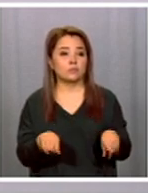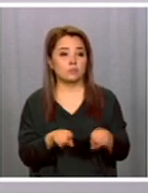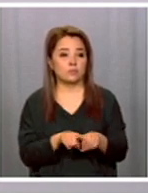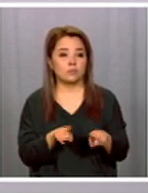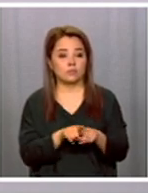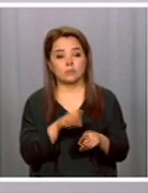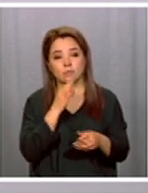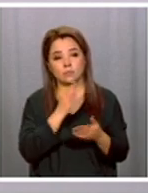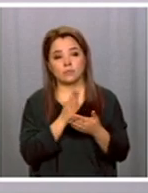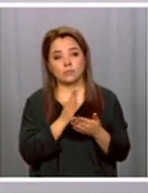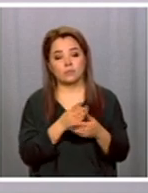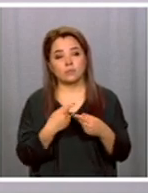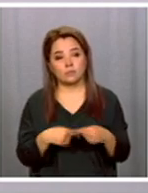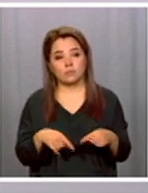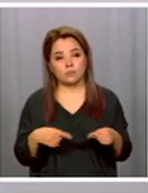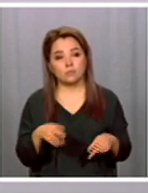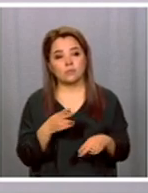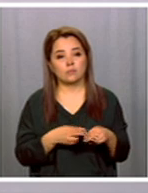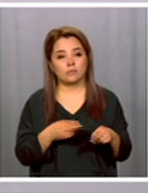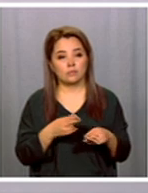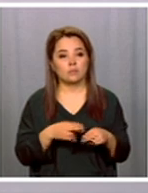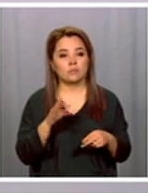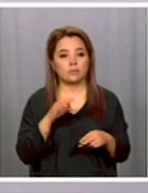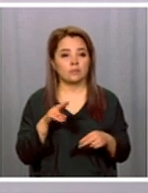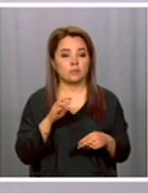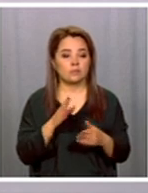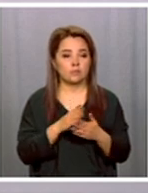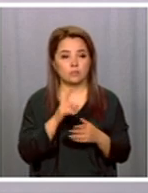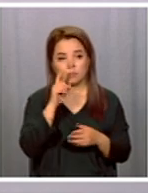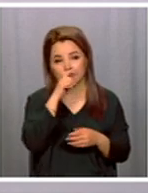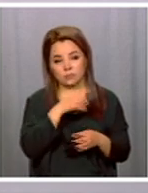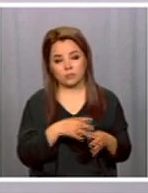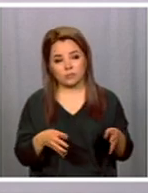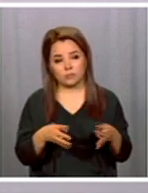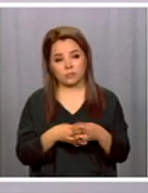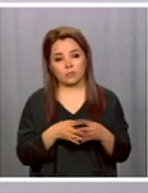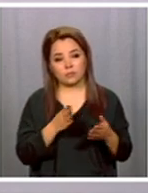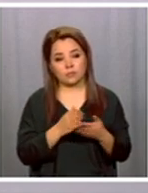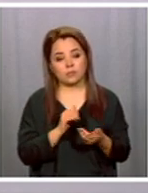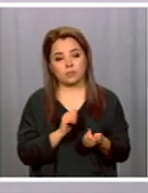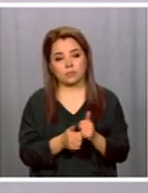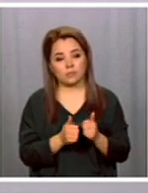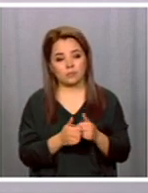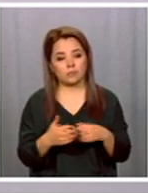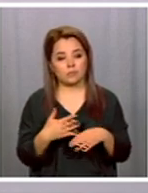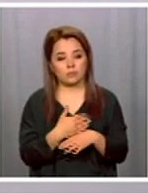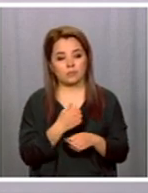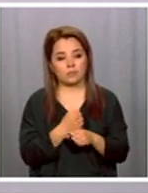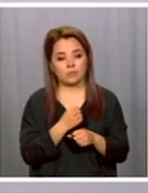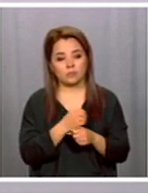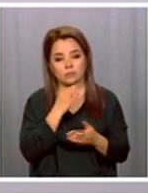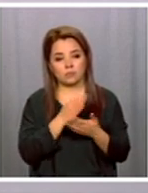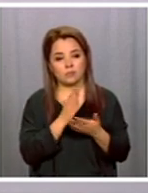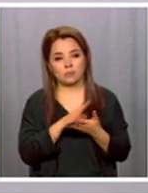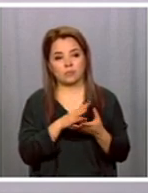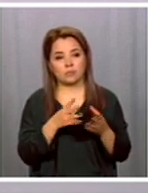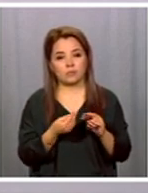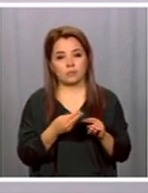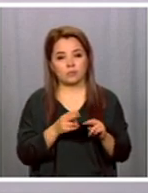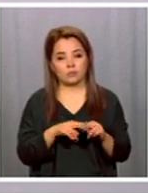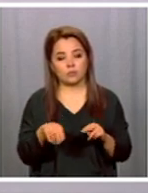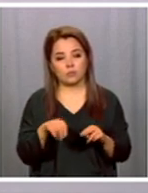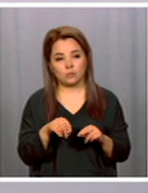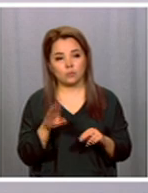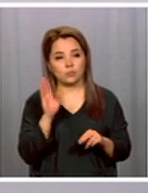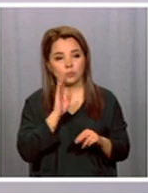сияқты басқа метал оксидтері де қышқылдармен әрекеттескен кезде алмасу реакциялары жүреді. Нәтижесінде тұз және